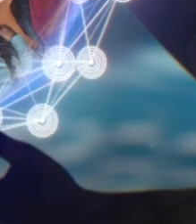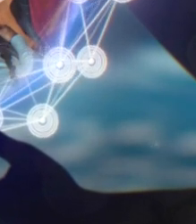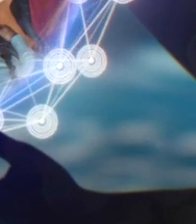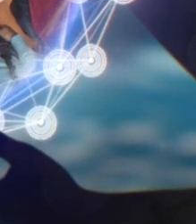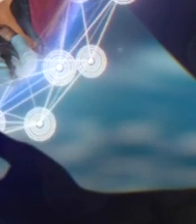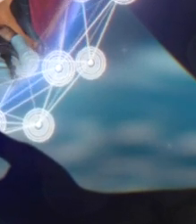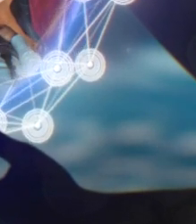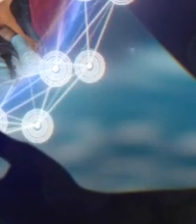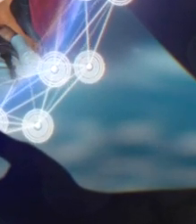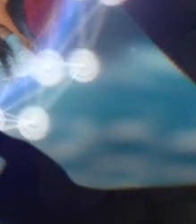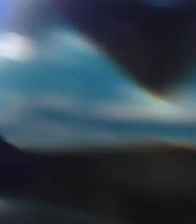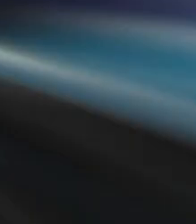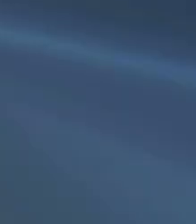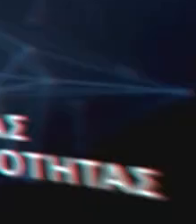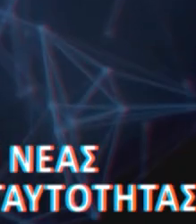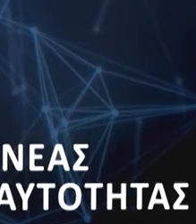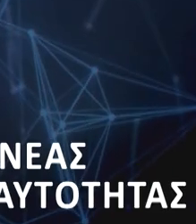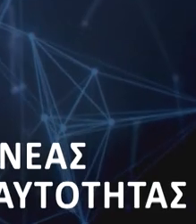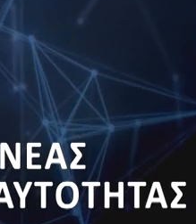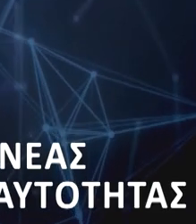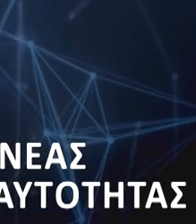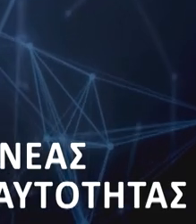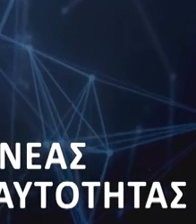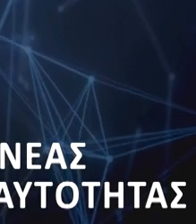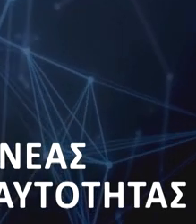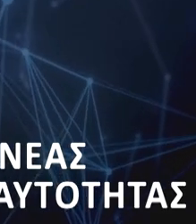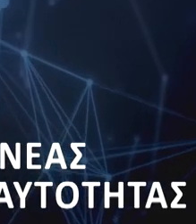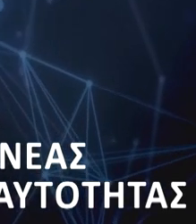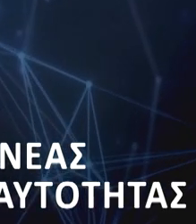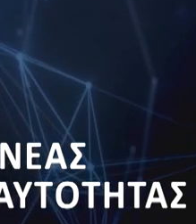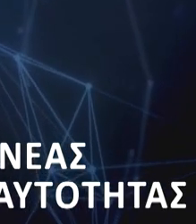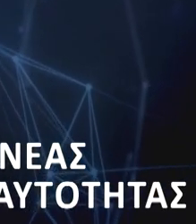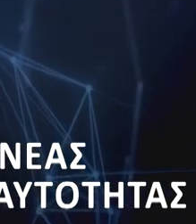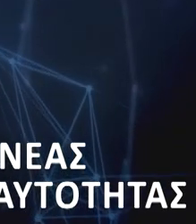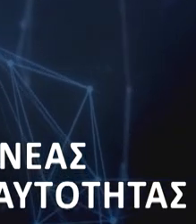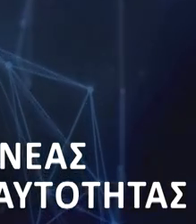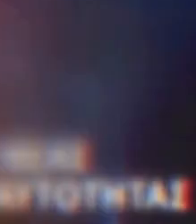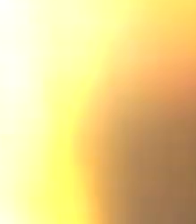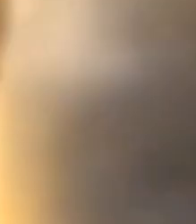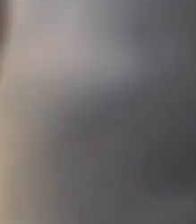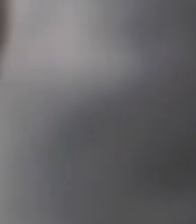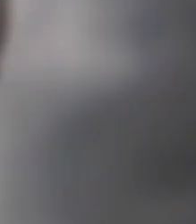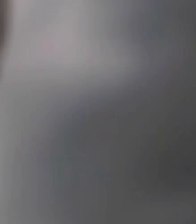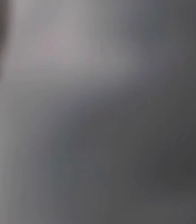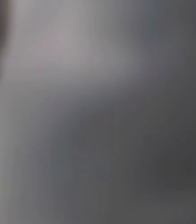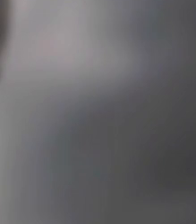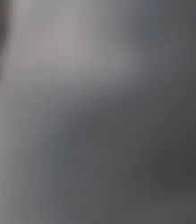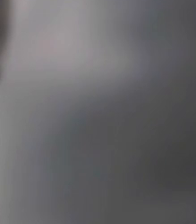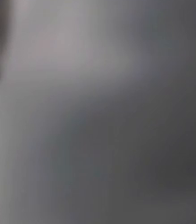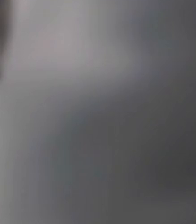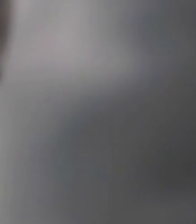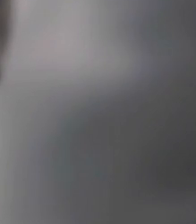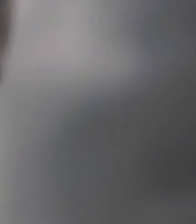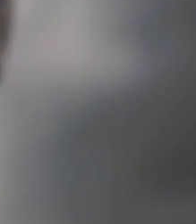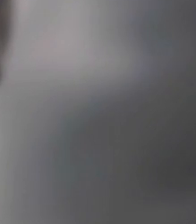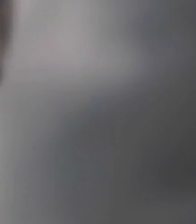της κάθε δραστηριότητας. Με τη δημιουργία μιας νέας εταιρικής ταυτότητας. Και είμαστε σίγουροι ότι και στα επόμενα 60 χρόνια